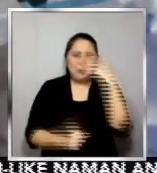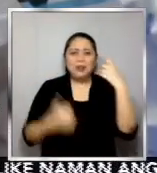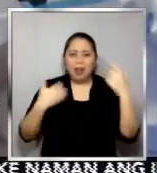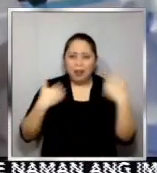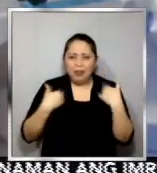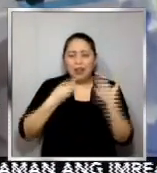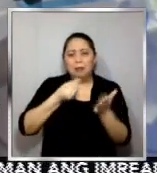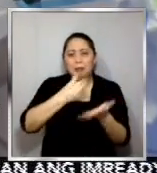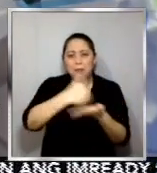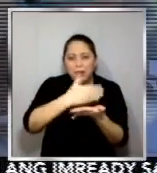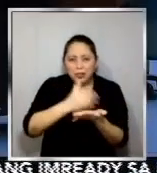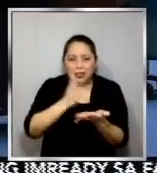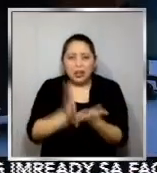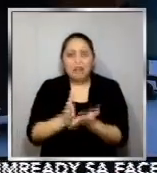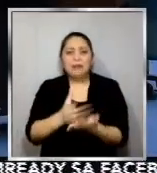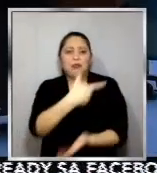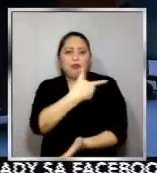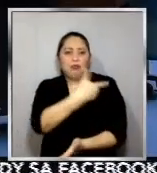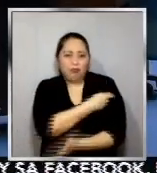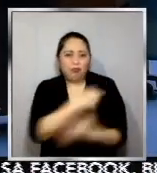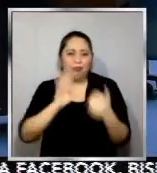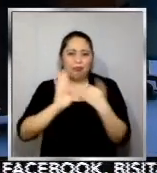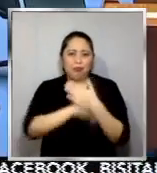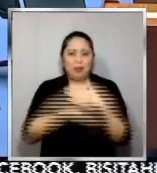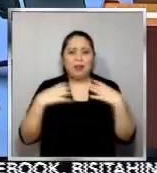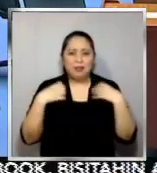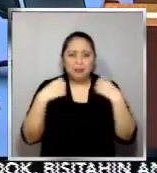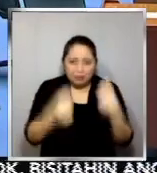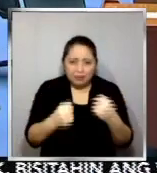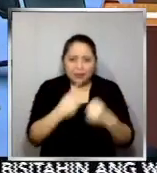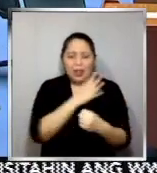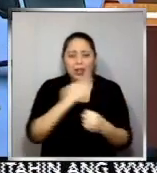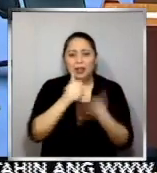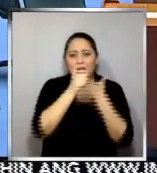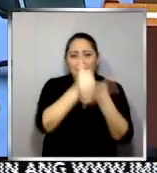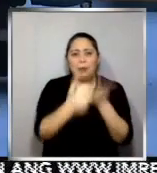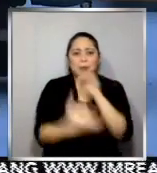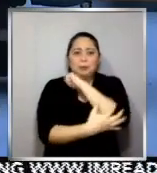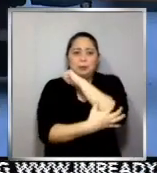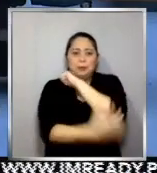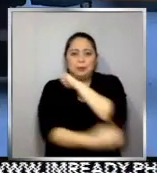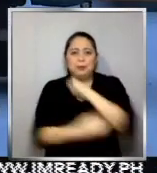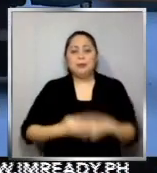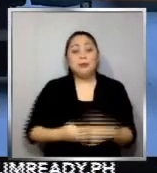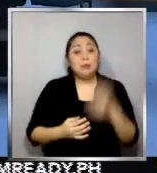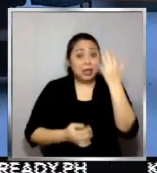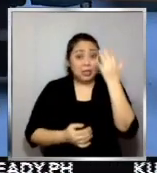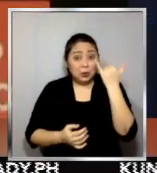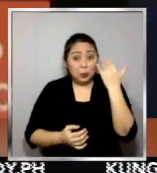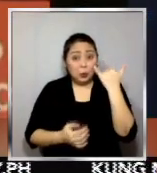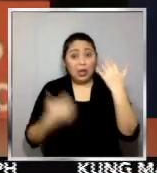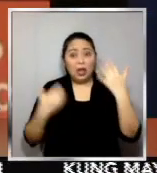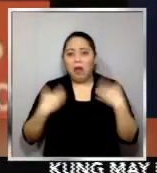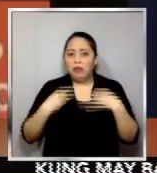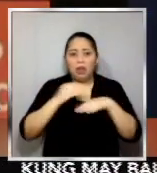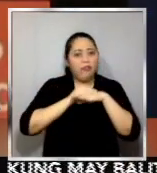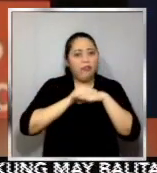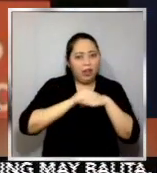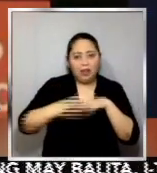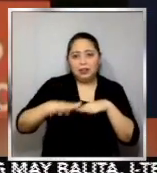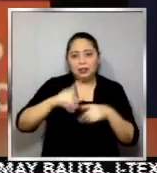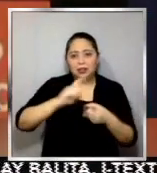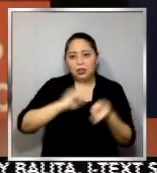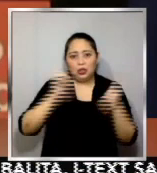na magkaka-COVID-19. Kaya malaki raw ang epekto sa pagbabago ng liderato ng Kamara sa pag-aproba ng budget. Itong mga